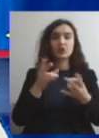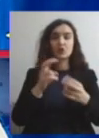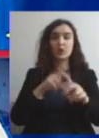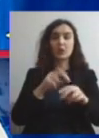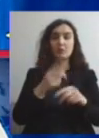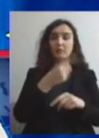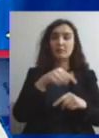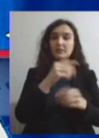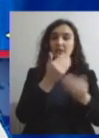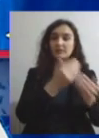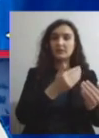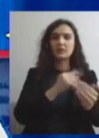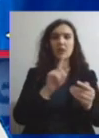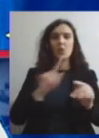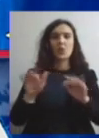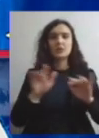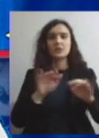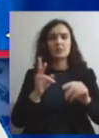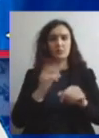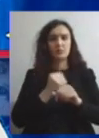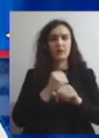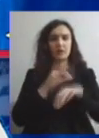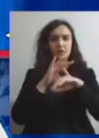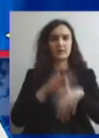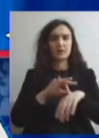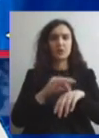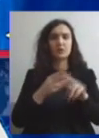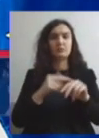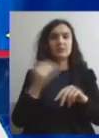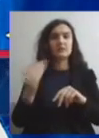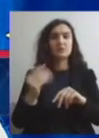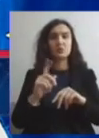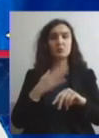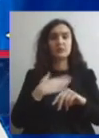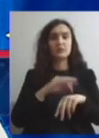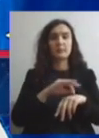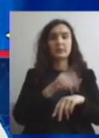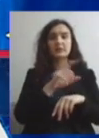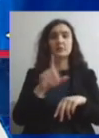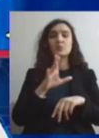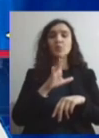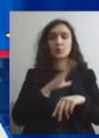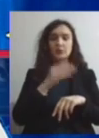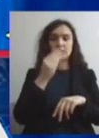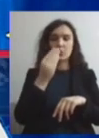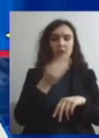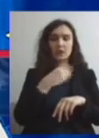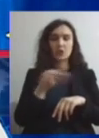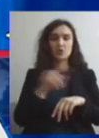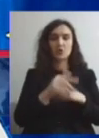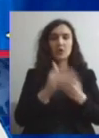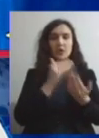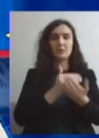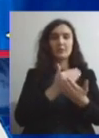და ასევე რა ღონისძიებები არის გასატარებელი მათი მხრიდან იმისათვის, რომ ჩვენს პაციენტებს ჰქონდეთ საუკეთესო გამოსავლები მათი